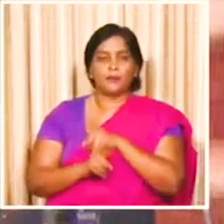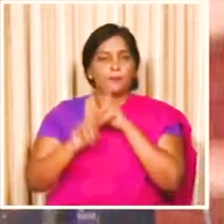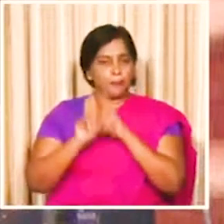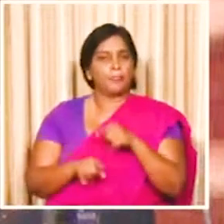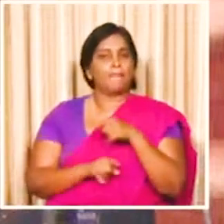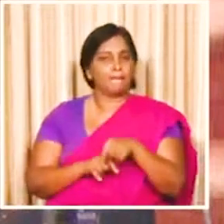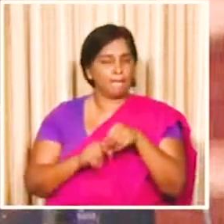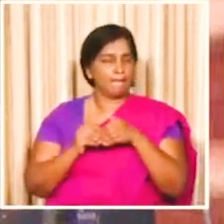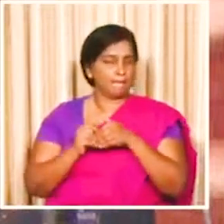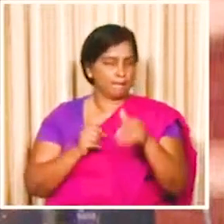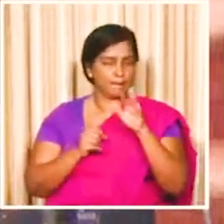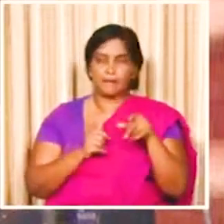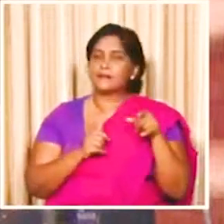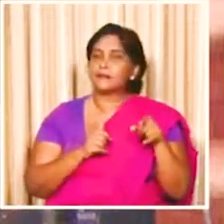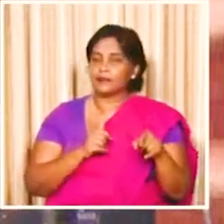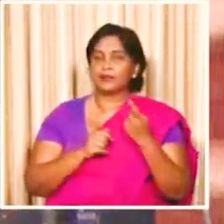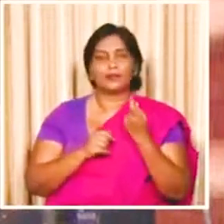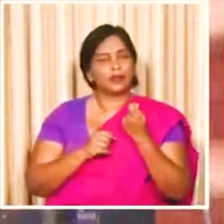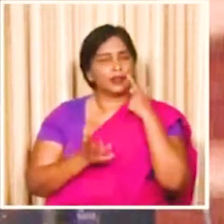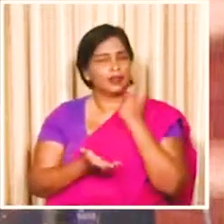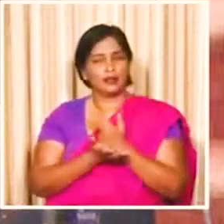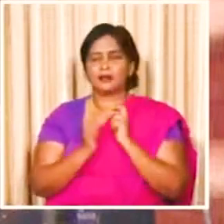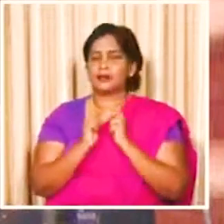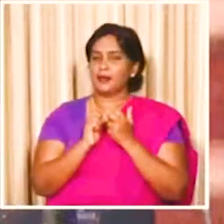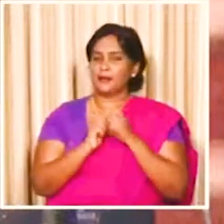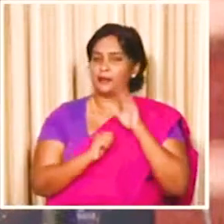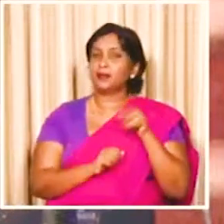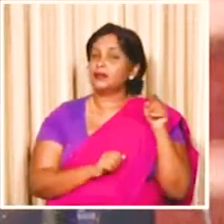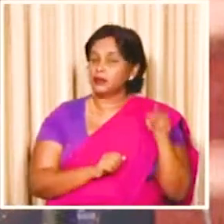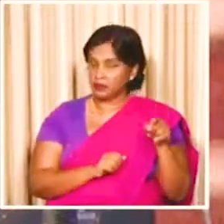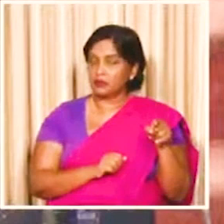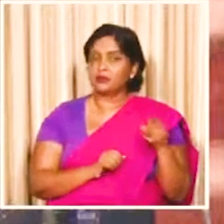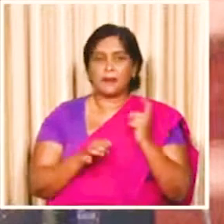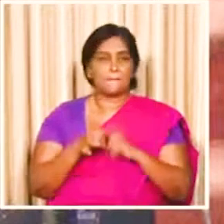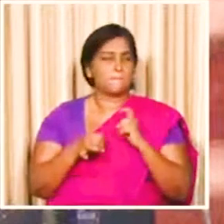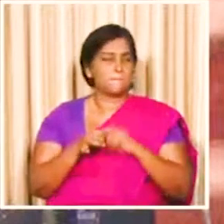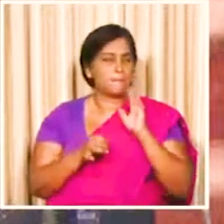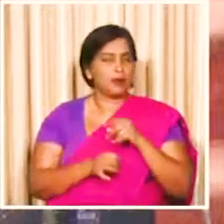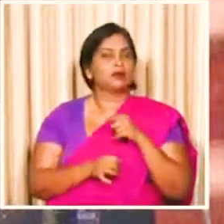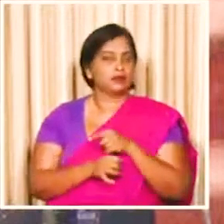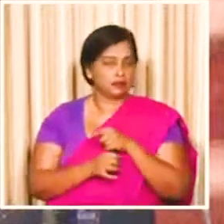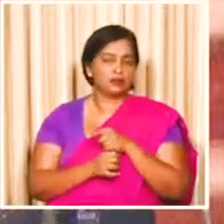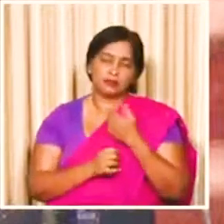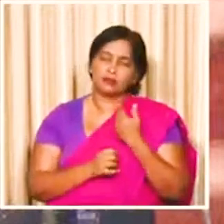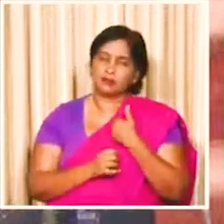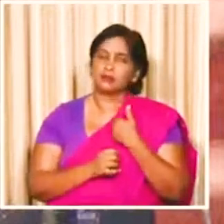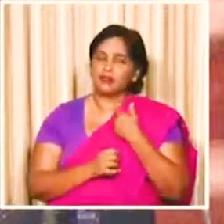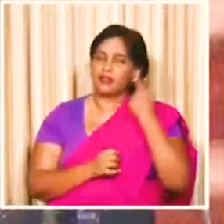அதுகளுக்கும் வந்துவிட்டது போல் தெரிகிறது. ஆகவே அன்றாடம் உழைக்கின்ற எங்களுடைய மக்களுடைய பிரச்சனைகளே இந்த யானை குரங்கு